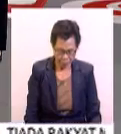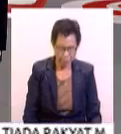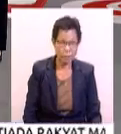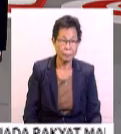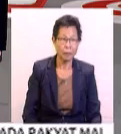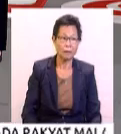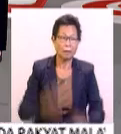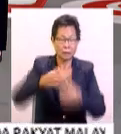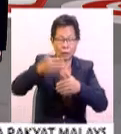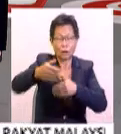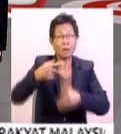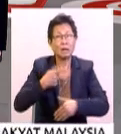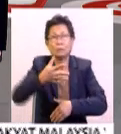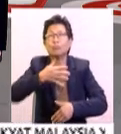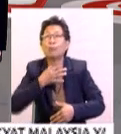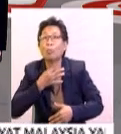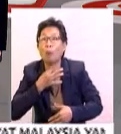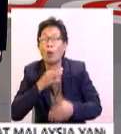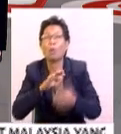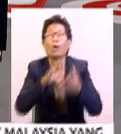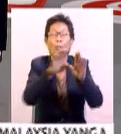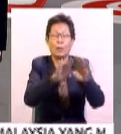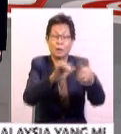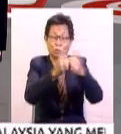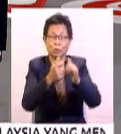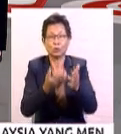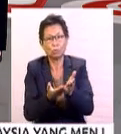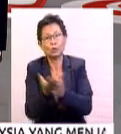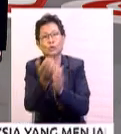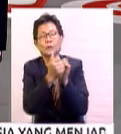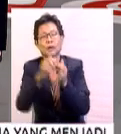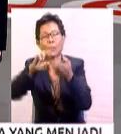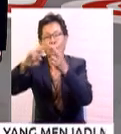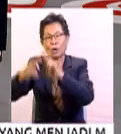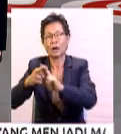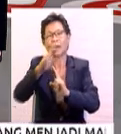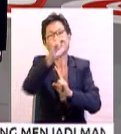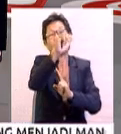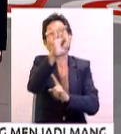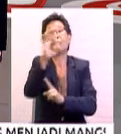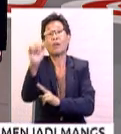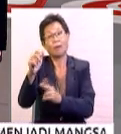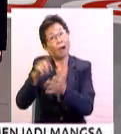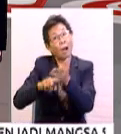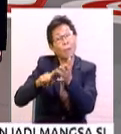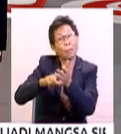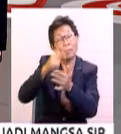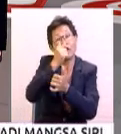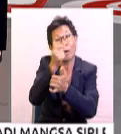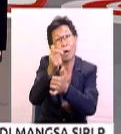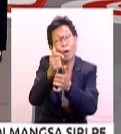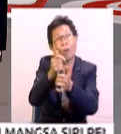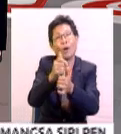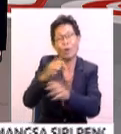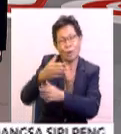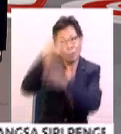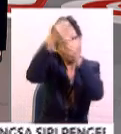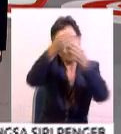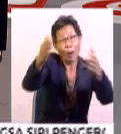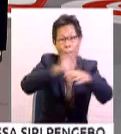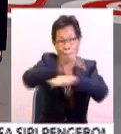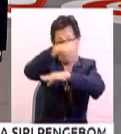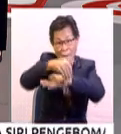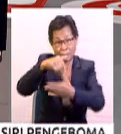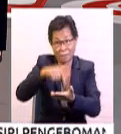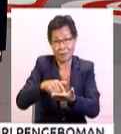Baik saudara, seterusnya kita nak tahu perkembangan sukan. Untuk itu kita terus bersama rakan setugas Ifa Hazin. Ifa, apa yang menarik untuk dikongsikan malam ini? Malam